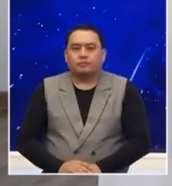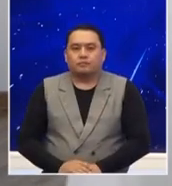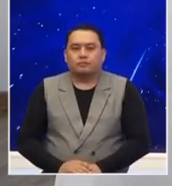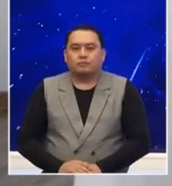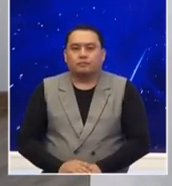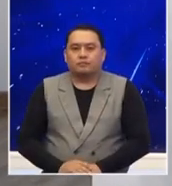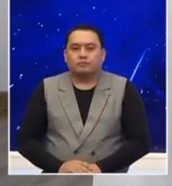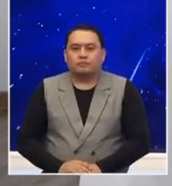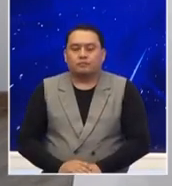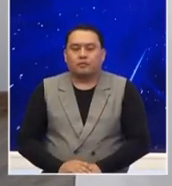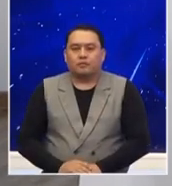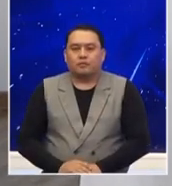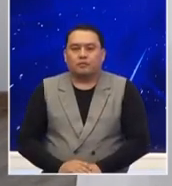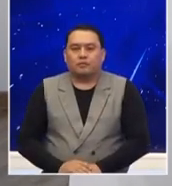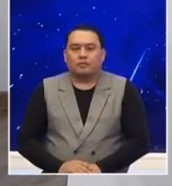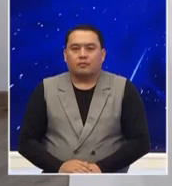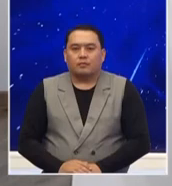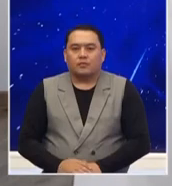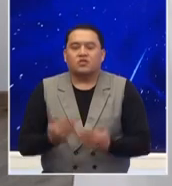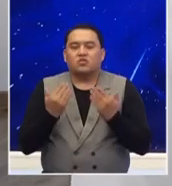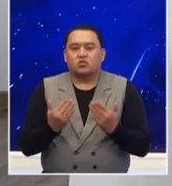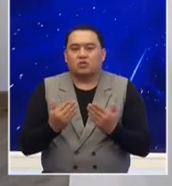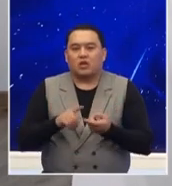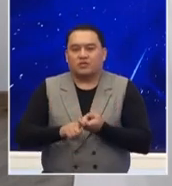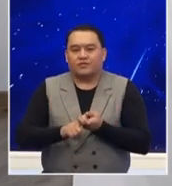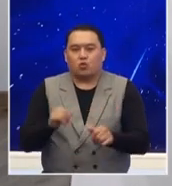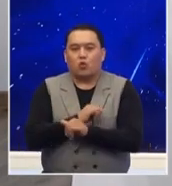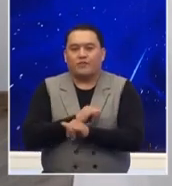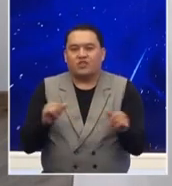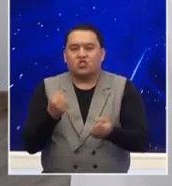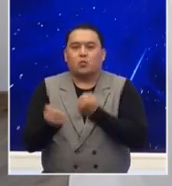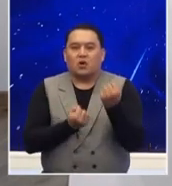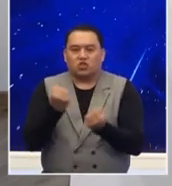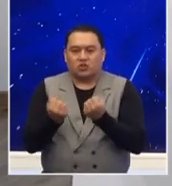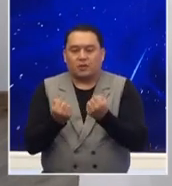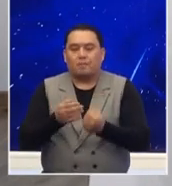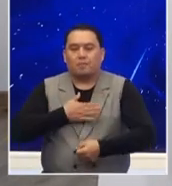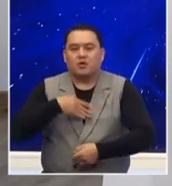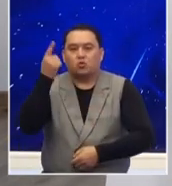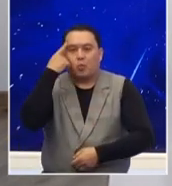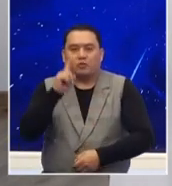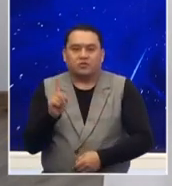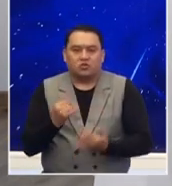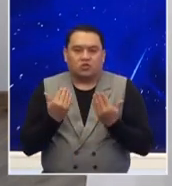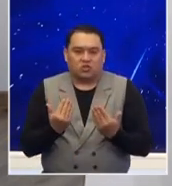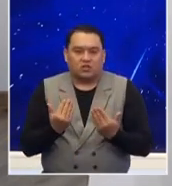укладываться по категории срочности. Ну, сейчас в связи с увеличением автомашин мы думаем сейчас